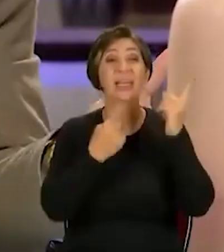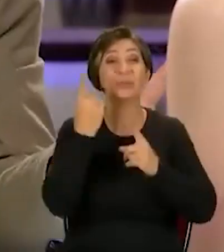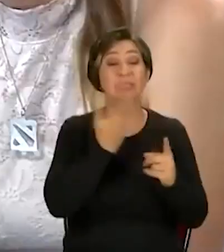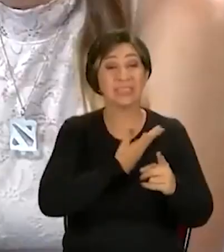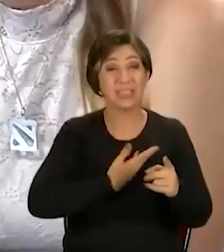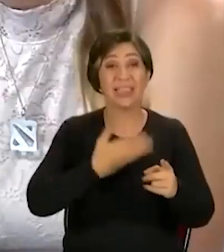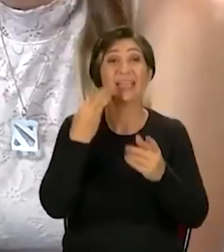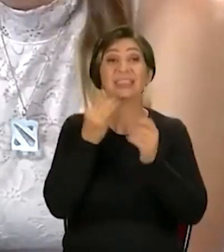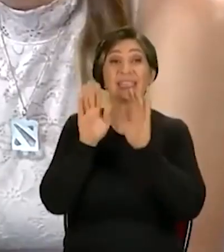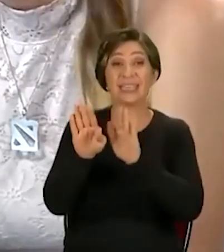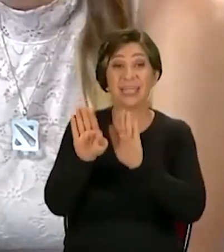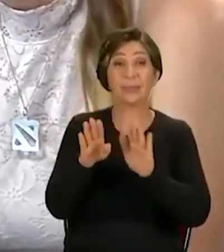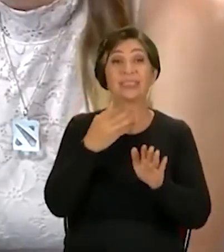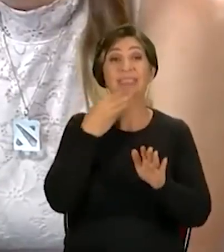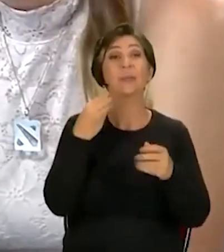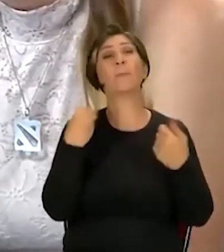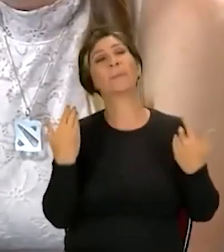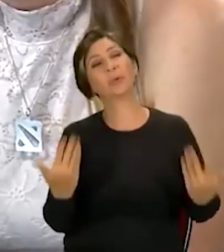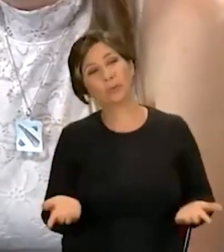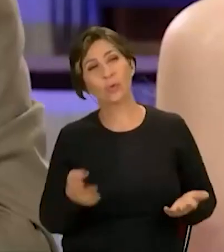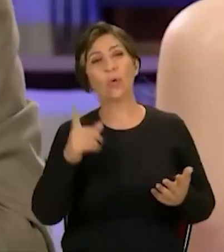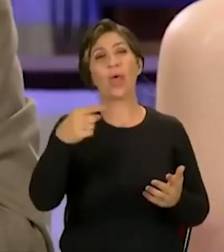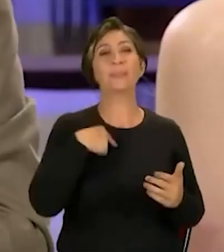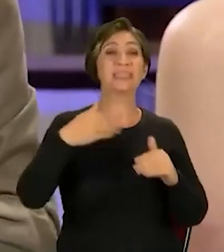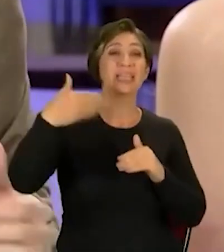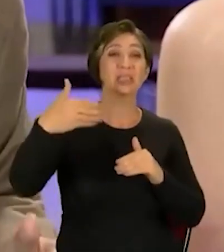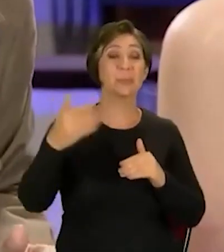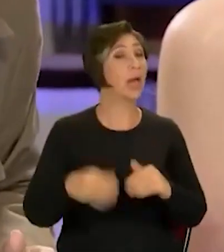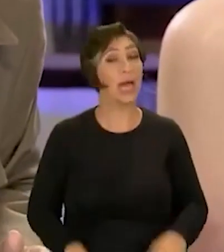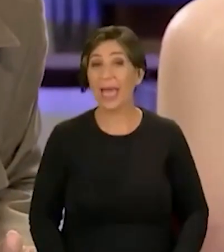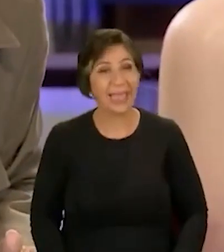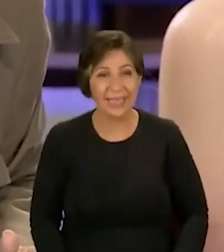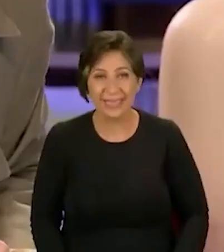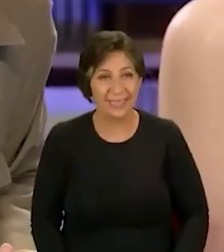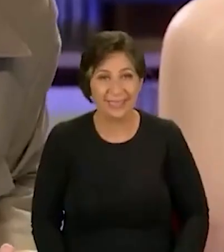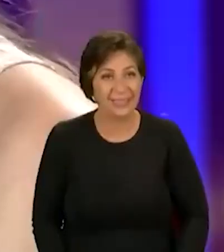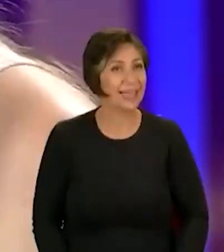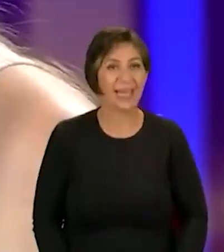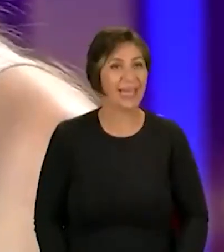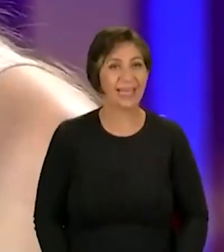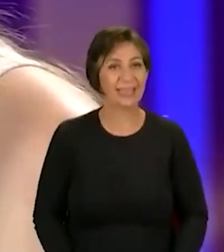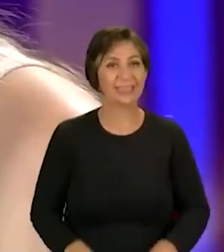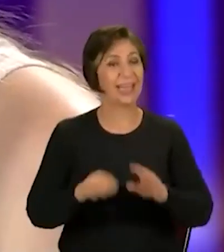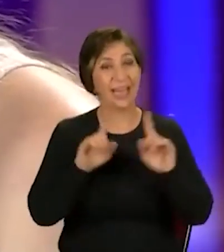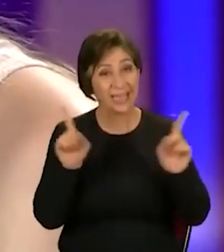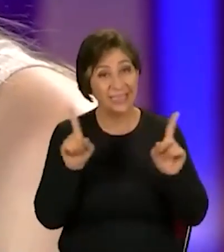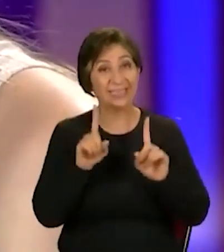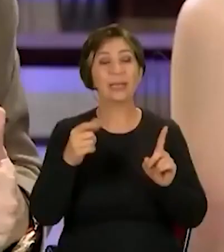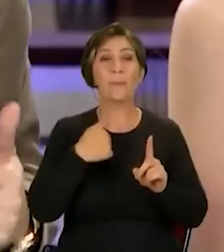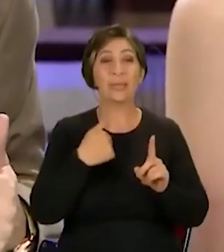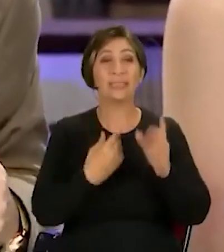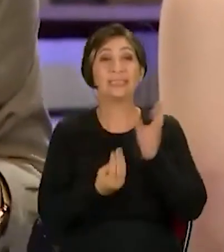seviciliği, gençleri desteklemek, gençlere bayılıyoruz. Onlar bizim geleceğimiz. Hayır, değil. Değil. Bana